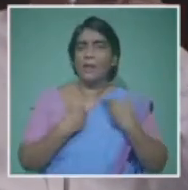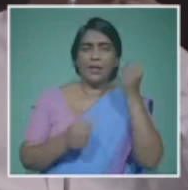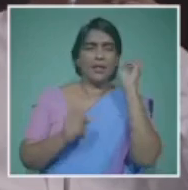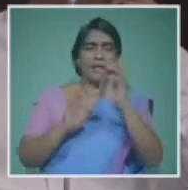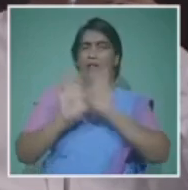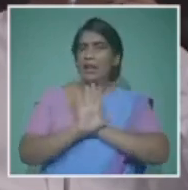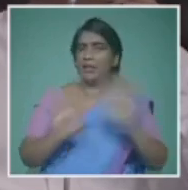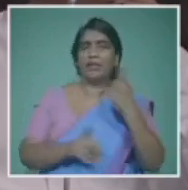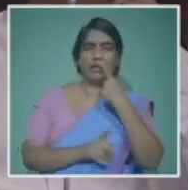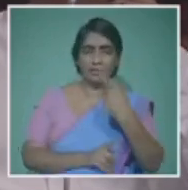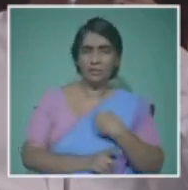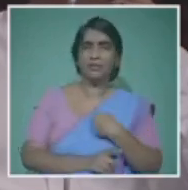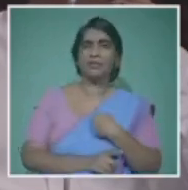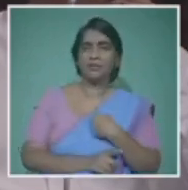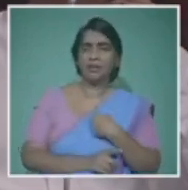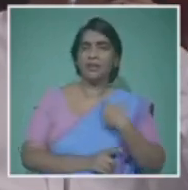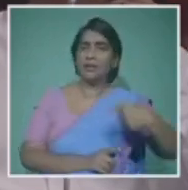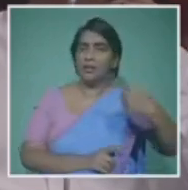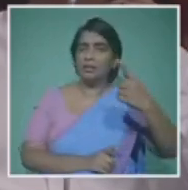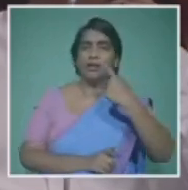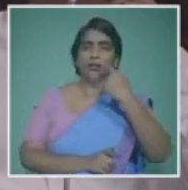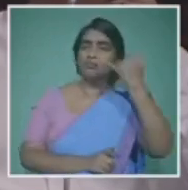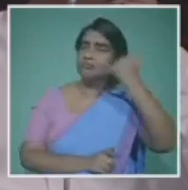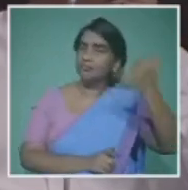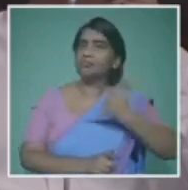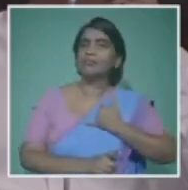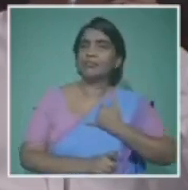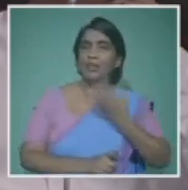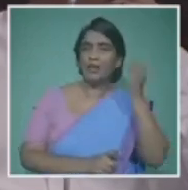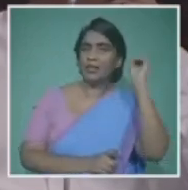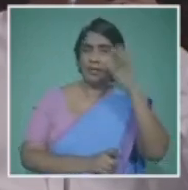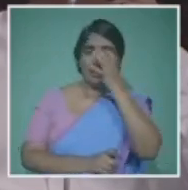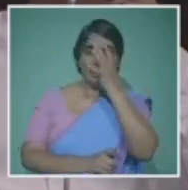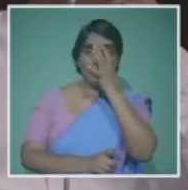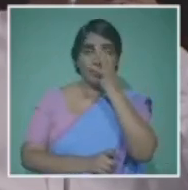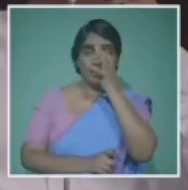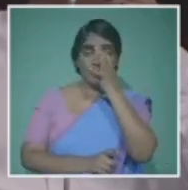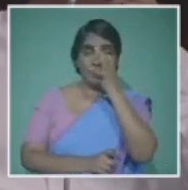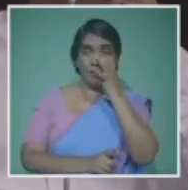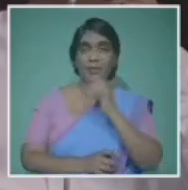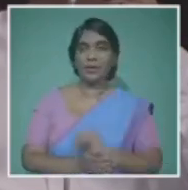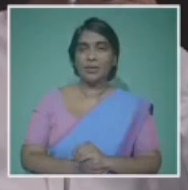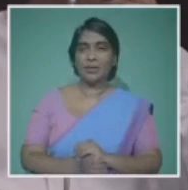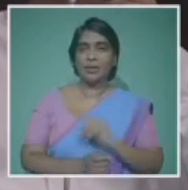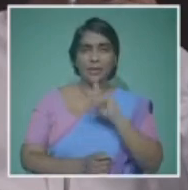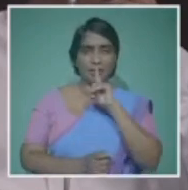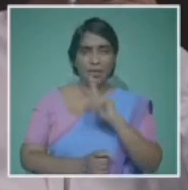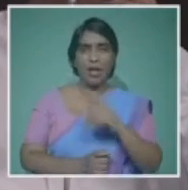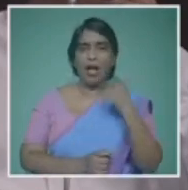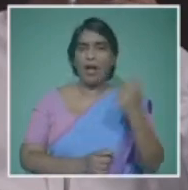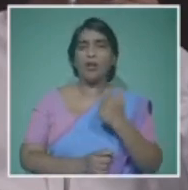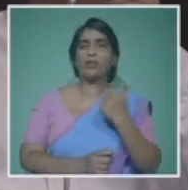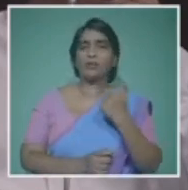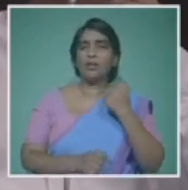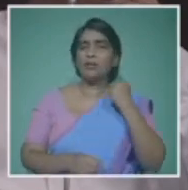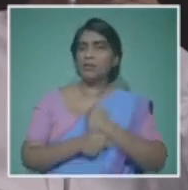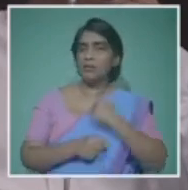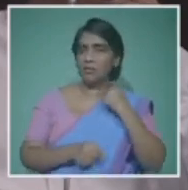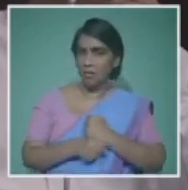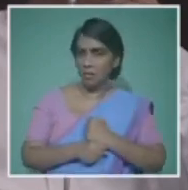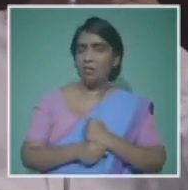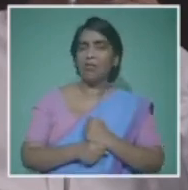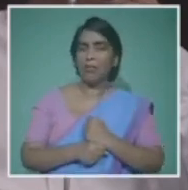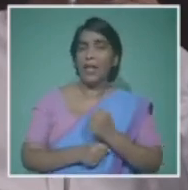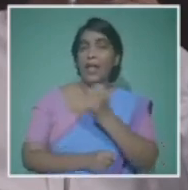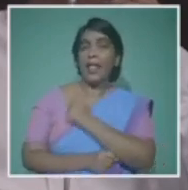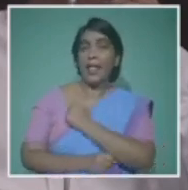kira. Api tu dini pada katahkan. Evan neh. Eja mama kian le, iting alut tan, itu na alut tan dua kita, apinya tan